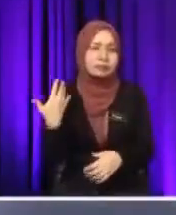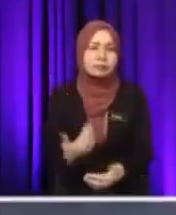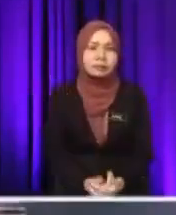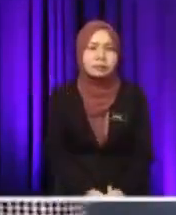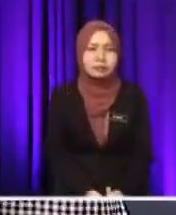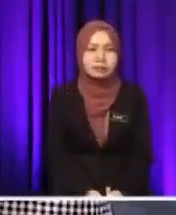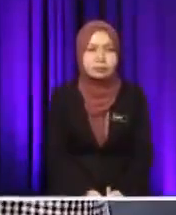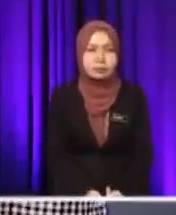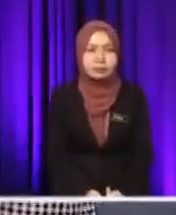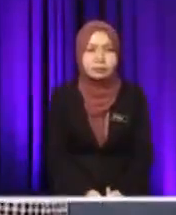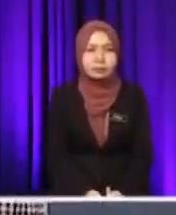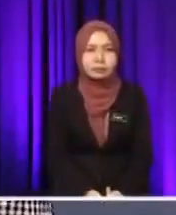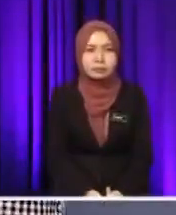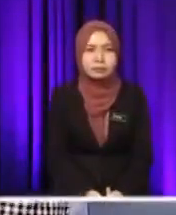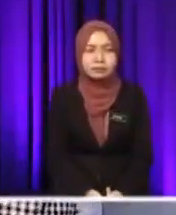masukkanlah.